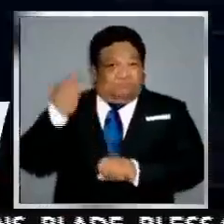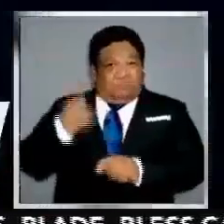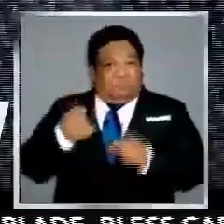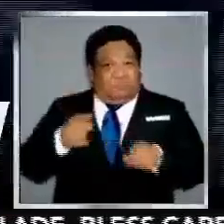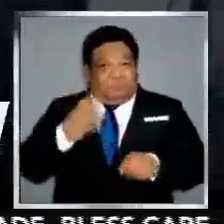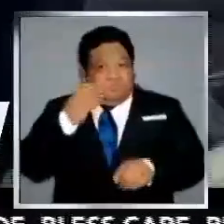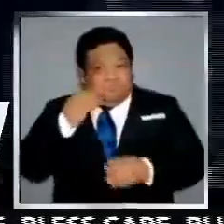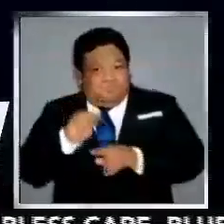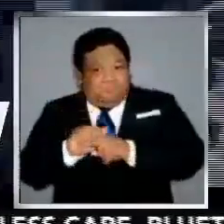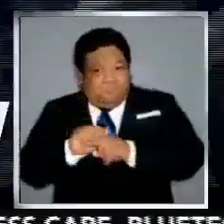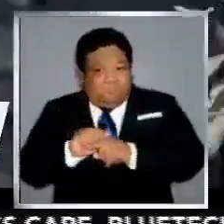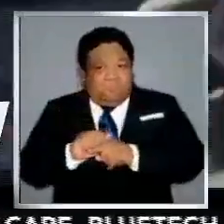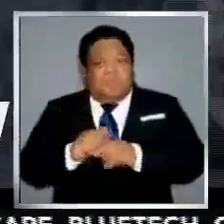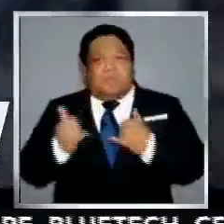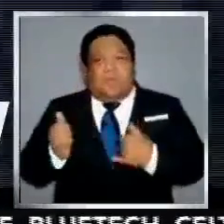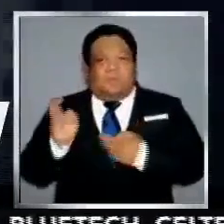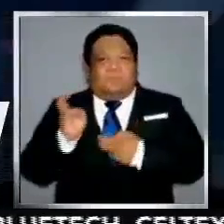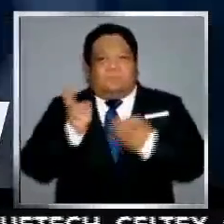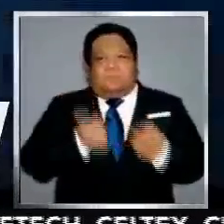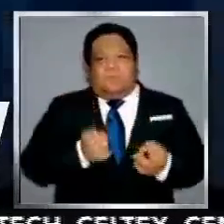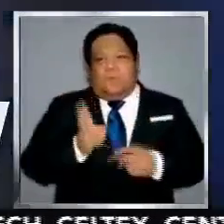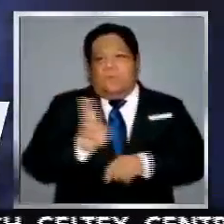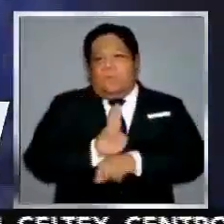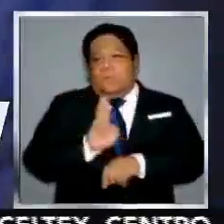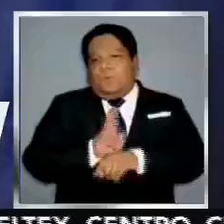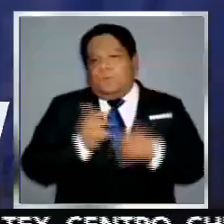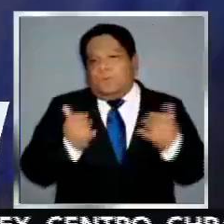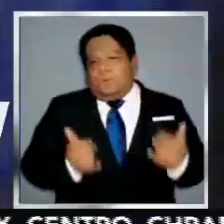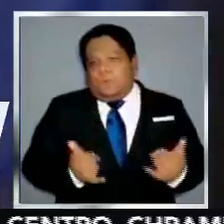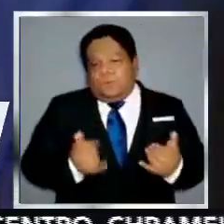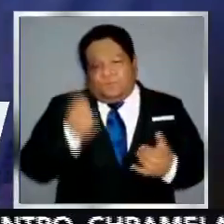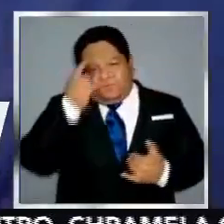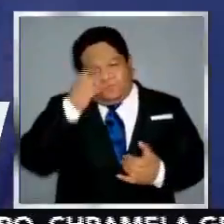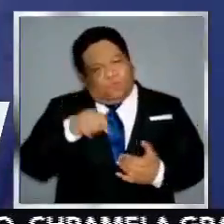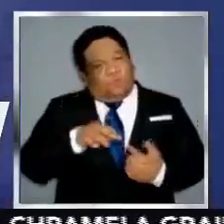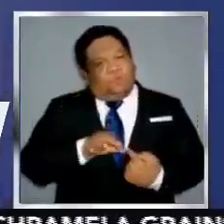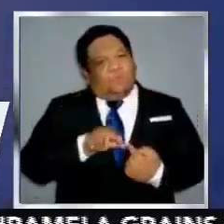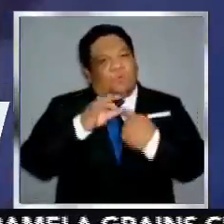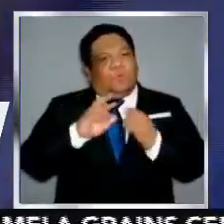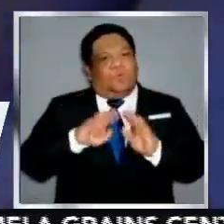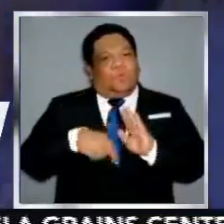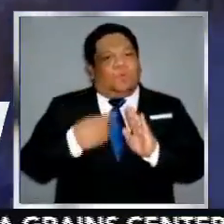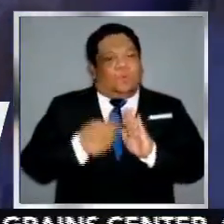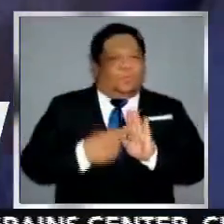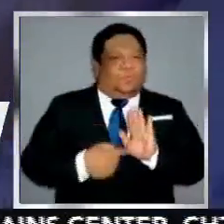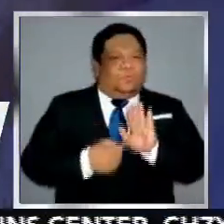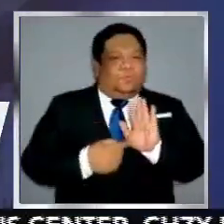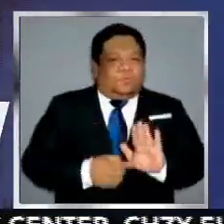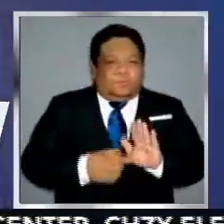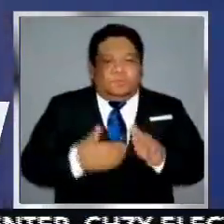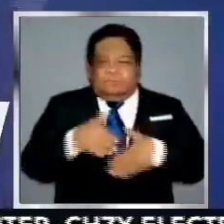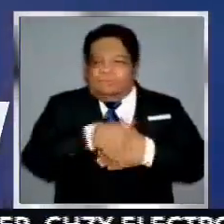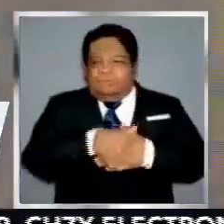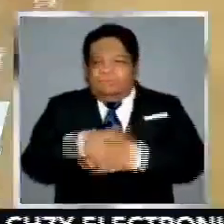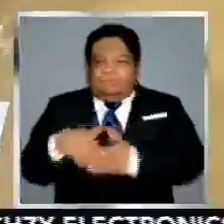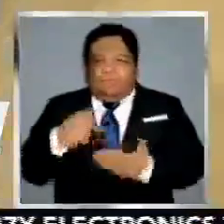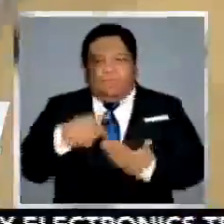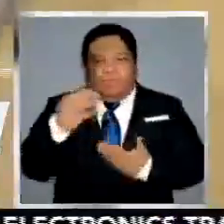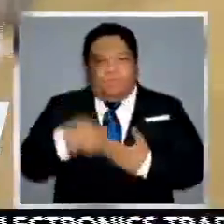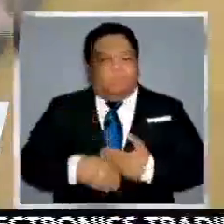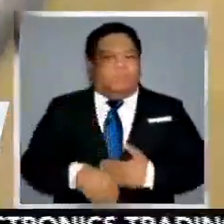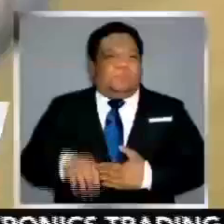Muli niyang magagamit ngayon para sa isang special role sa primetime series na Maging Sino Ka Man.